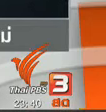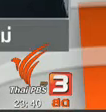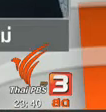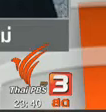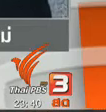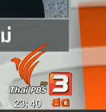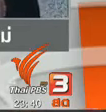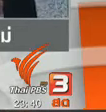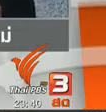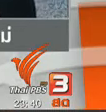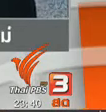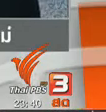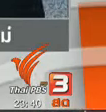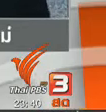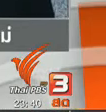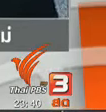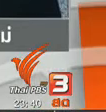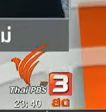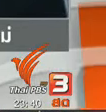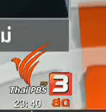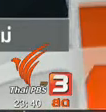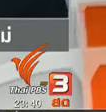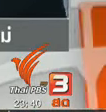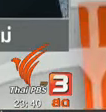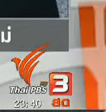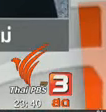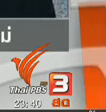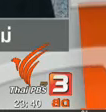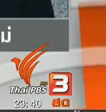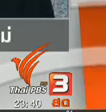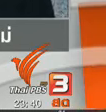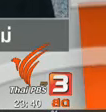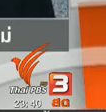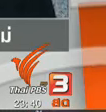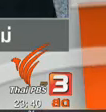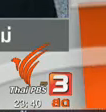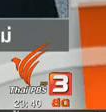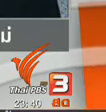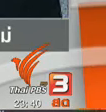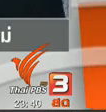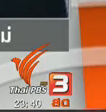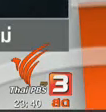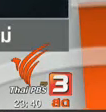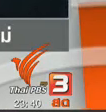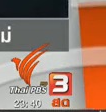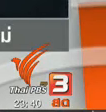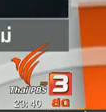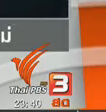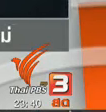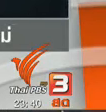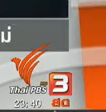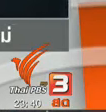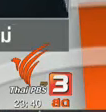มต้นทุน Those who were bent on destroying democracyhave invested heavily.